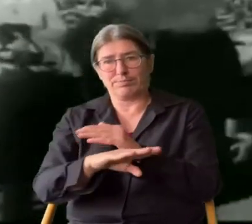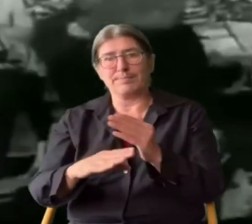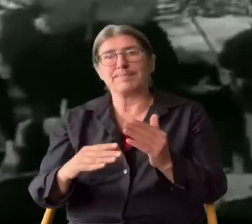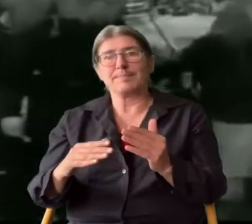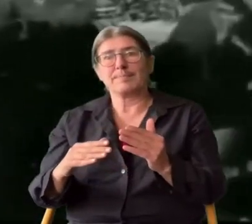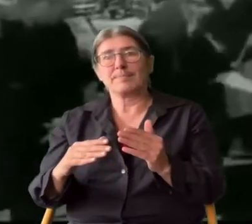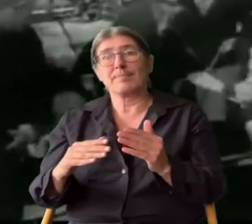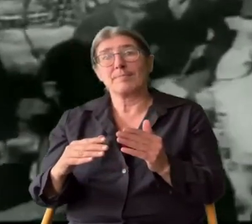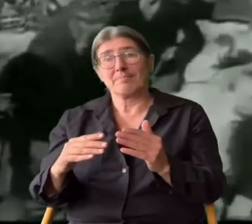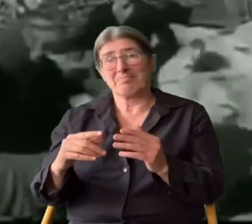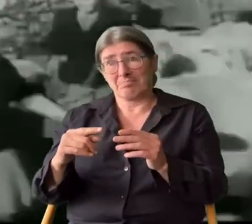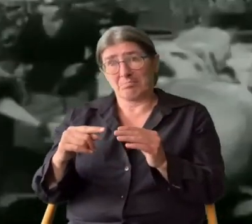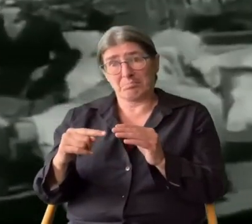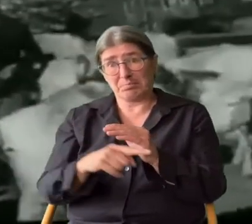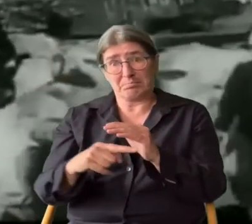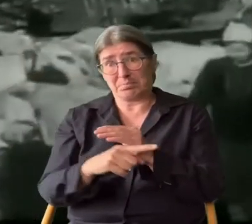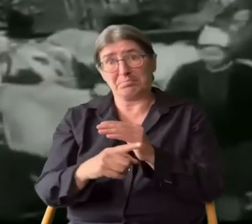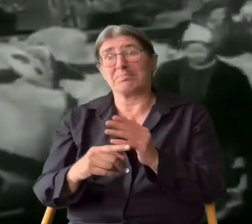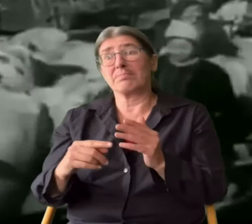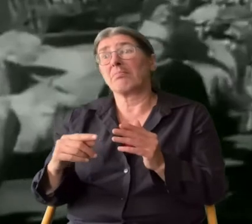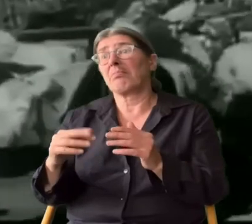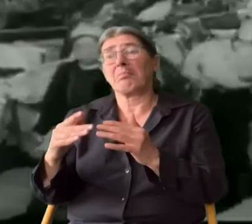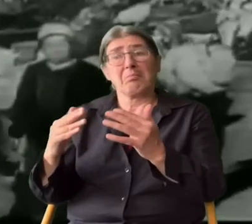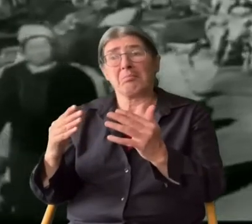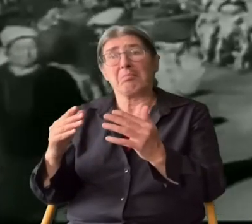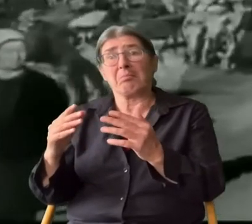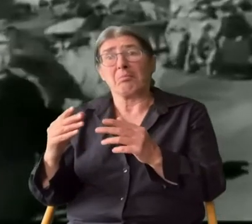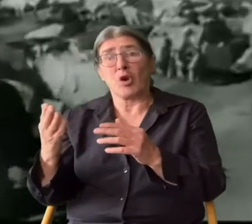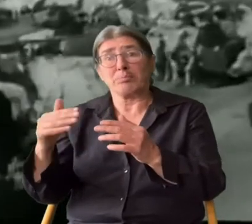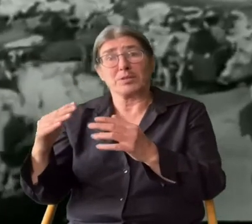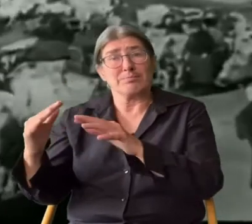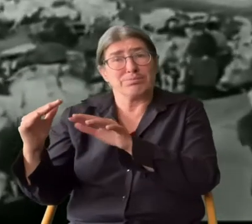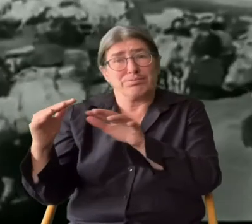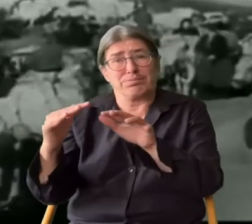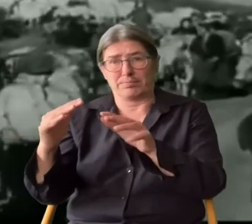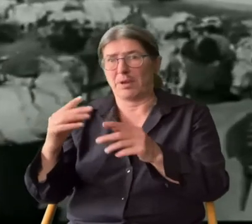Vorboten des großen Sturms. Doch viele verschließen die Augen.